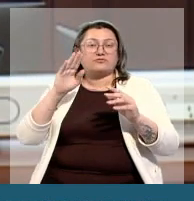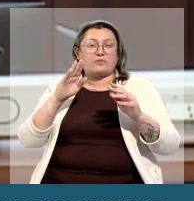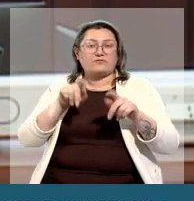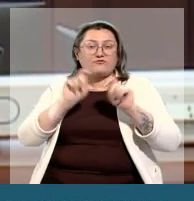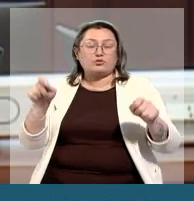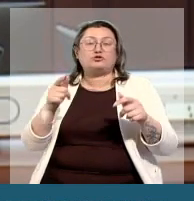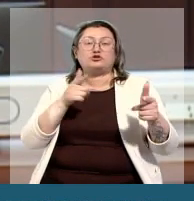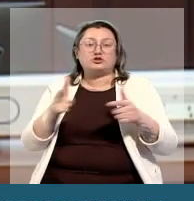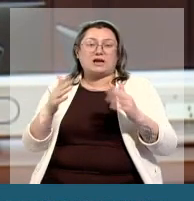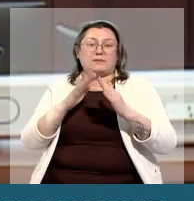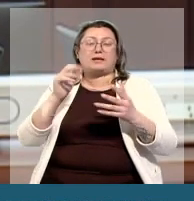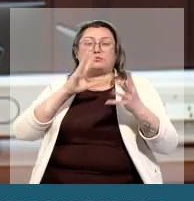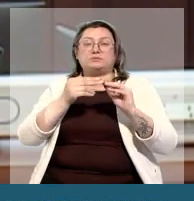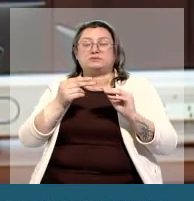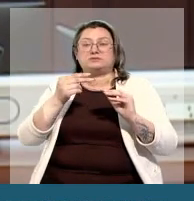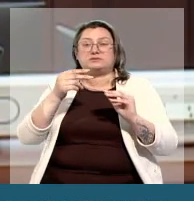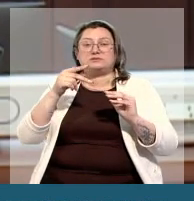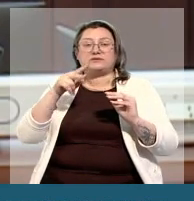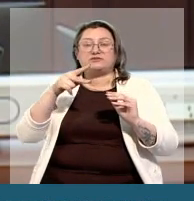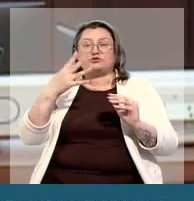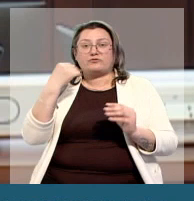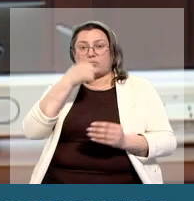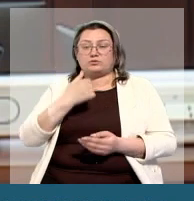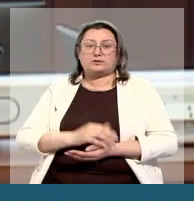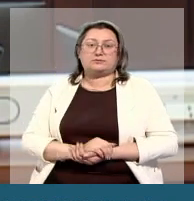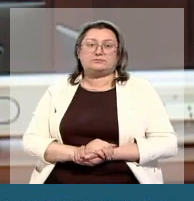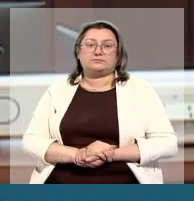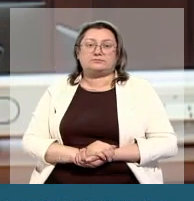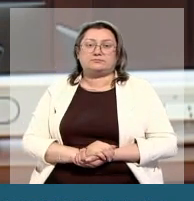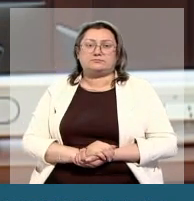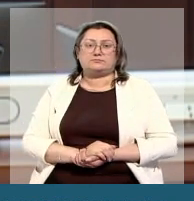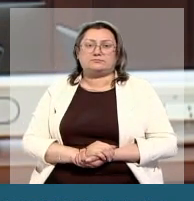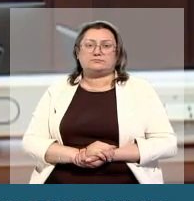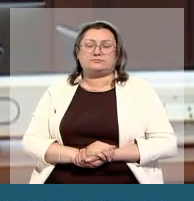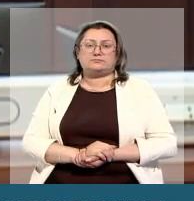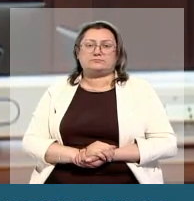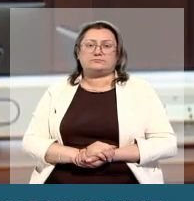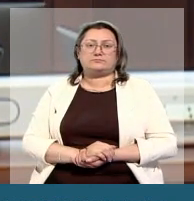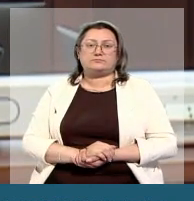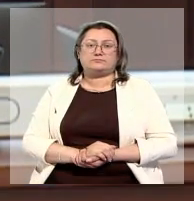первого квартала 2024 года. Маргарита Иванова, Родион Бабич, телеканал «Кустанай».